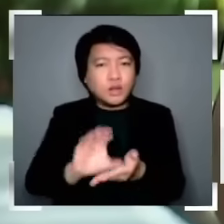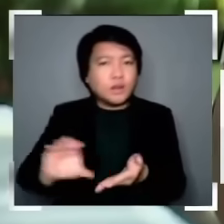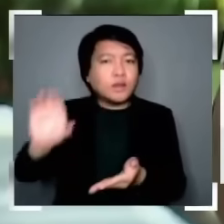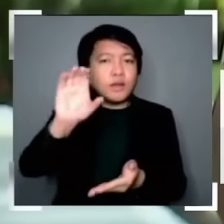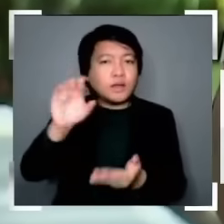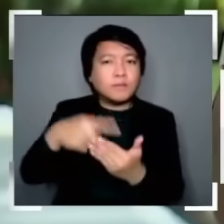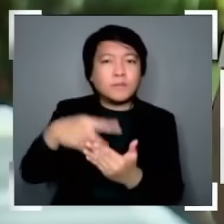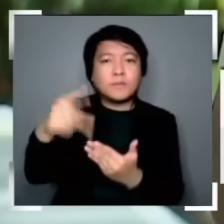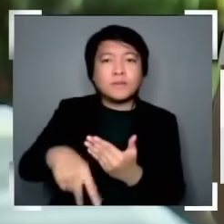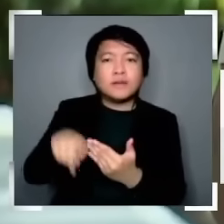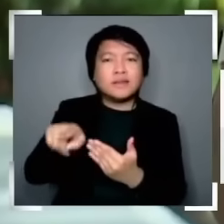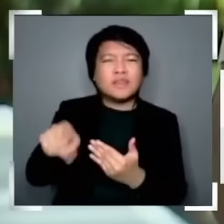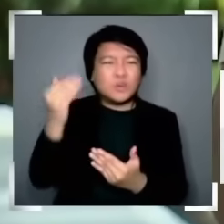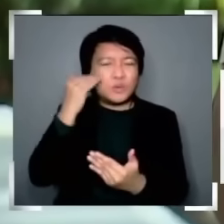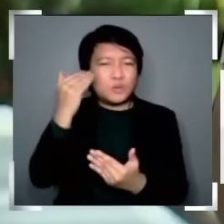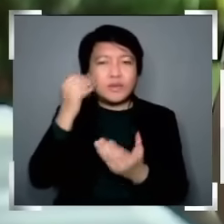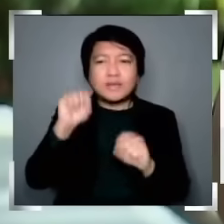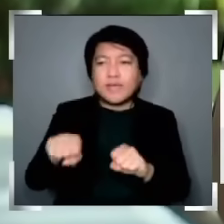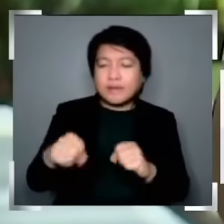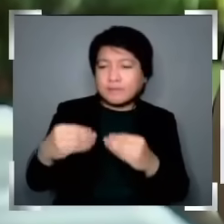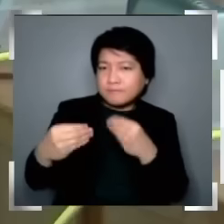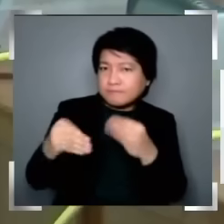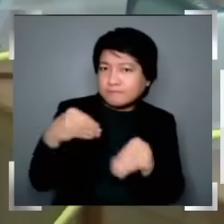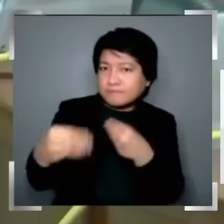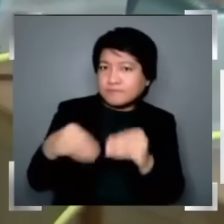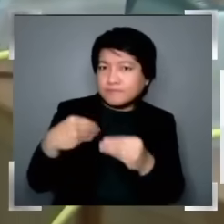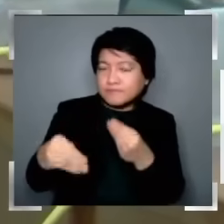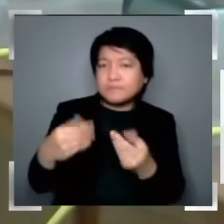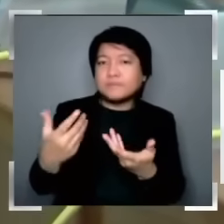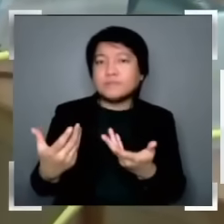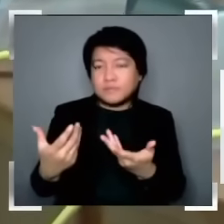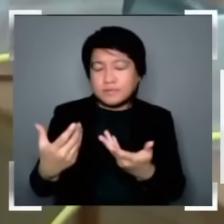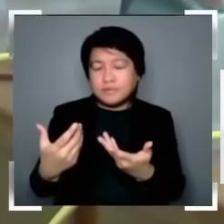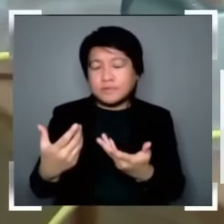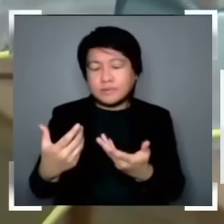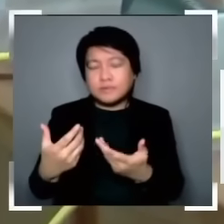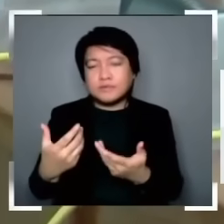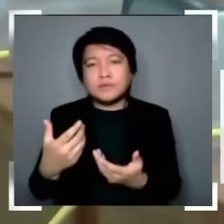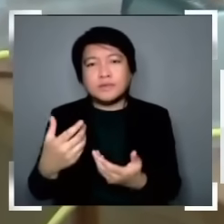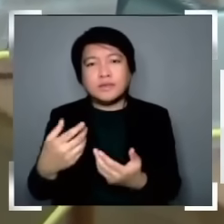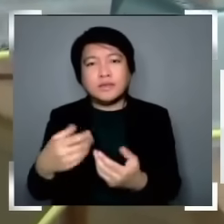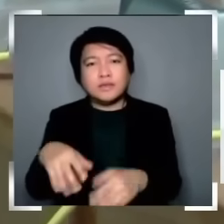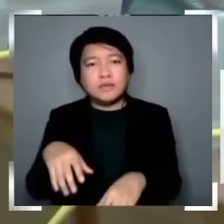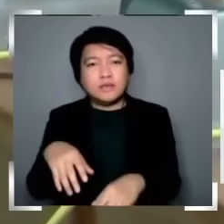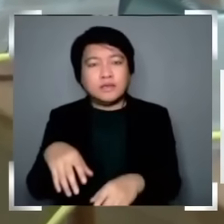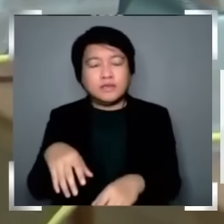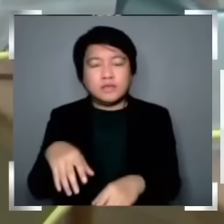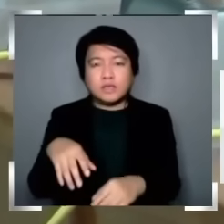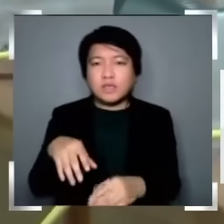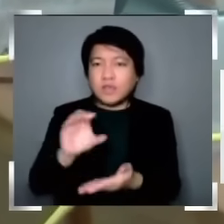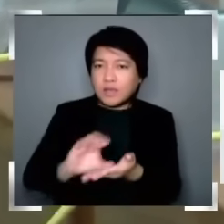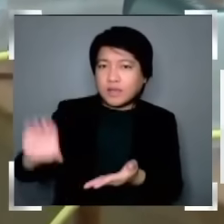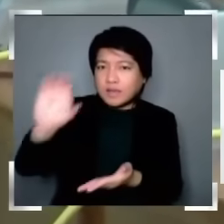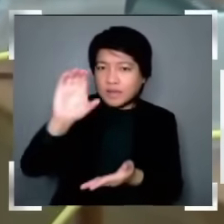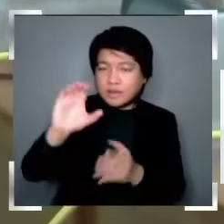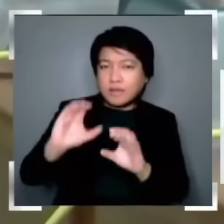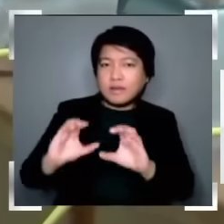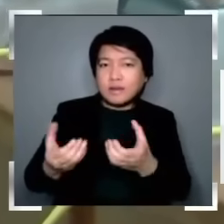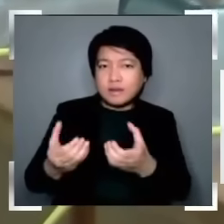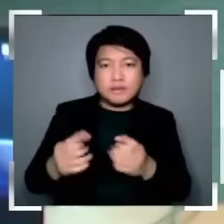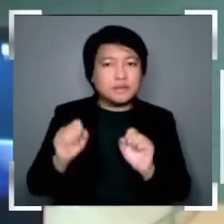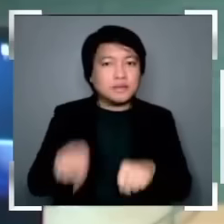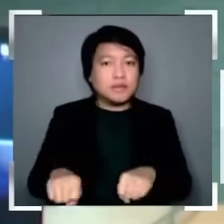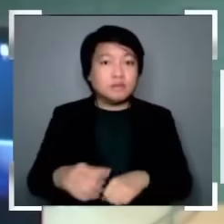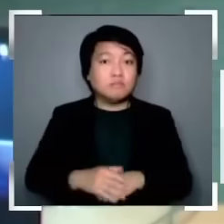makapag-enroll sila sa kolehiyo o universidad. Suportado ng Teachers Dignity Coalition ang pag-amyenda sa K-12